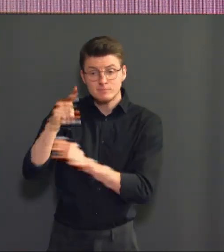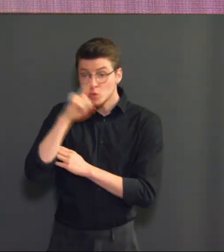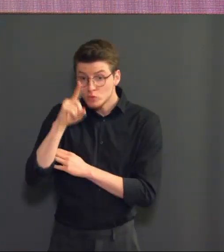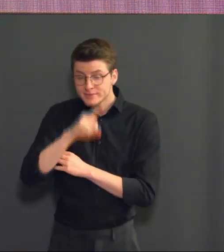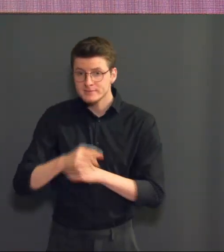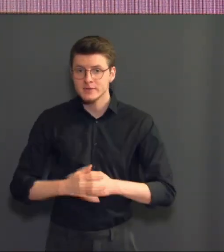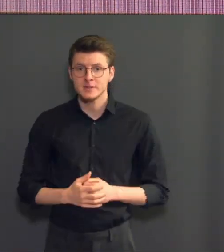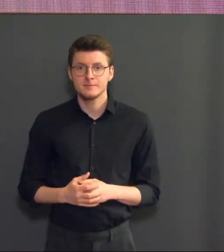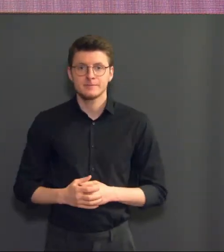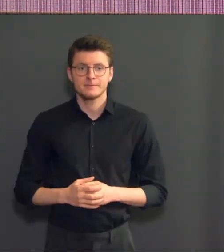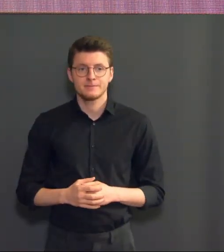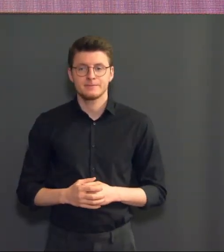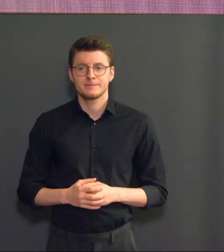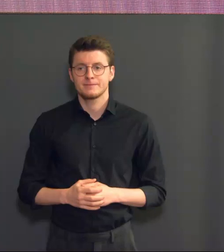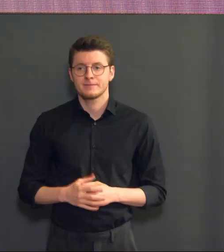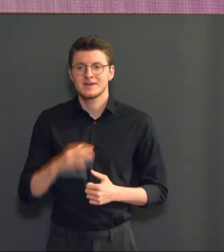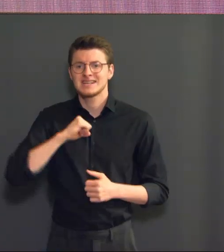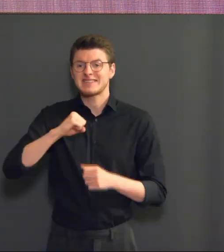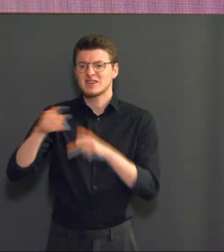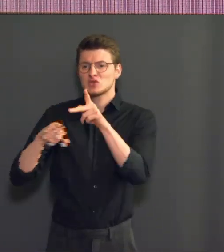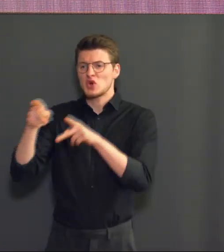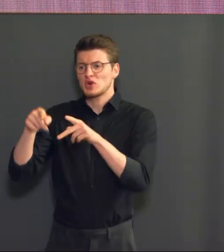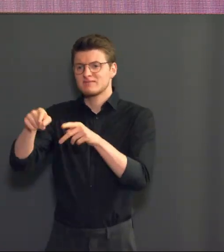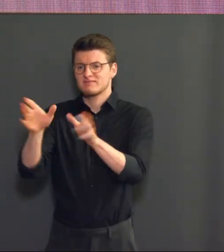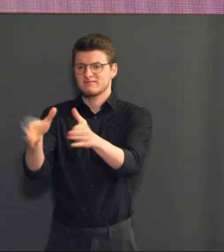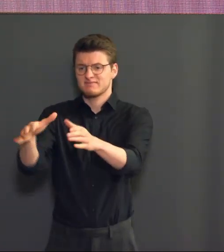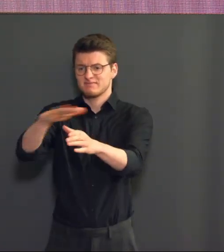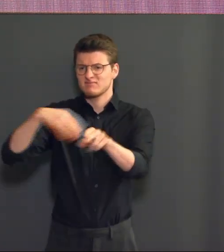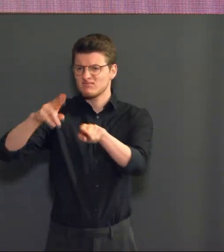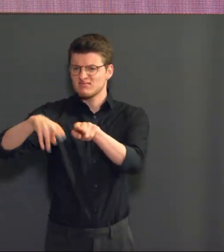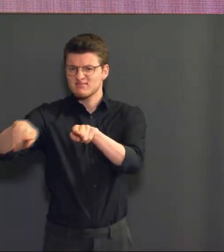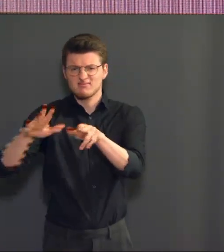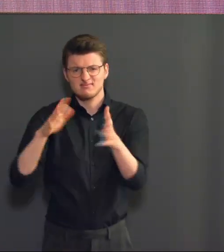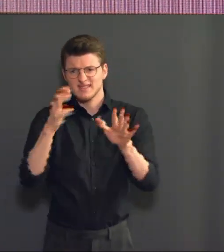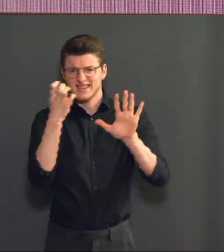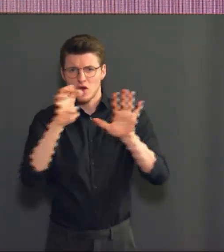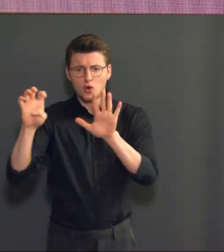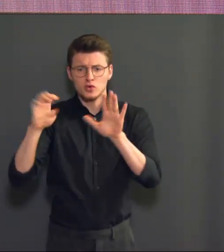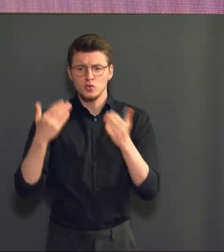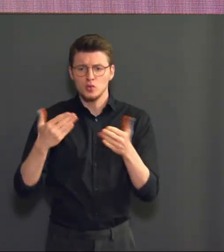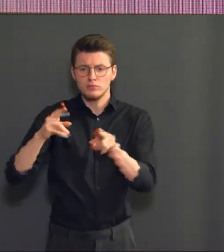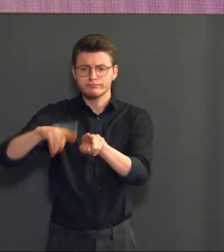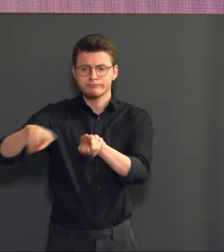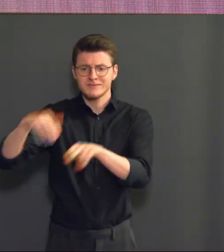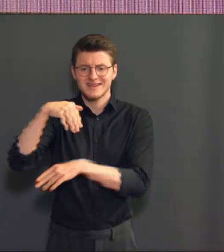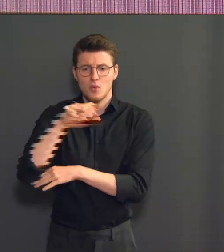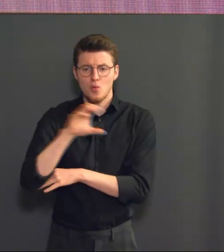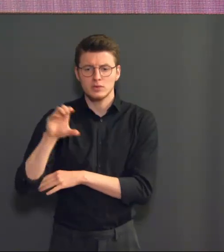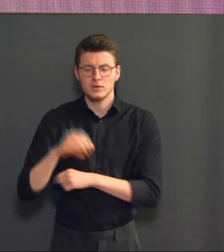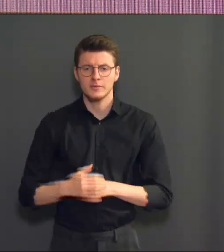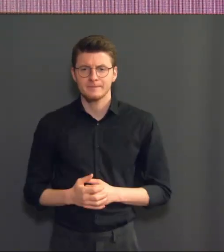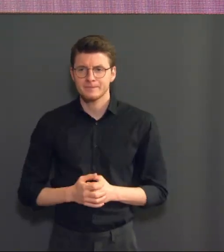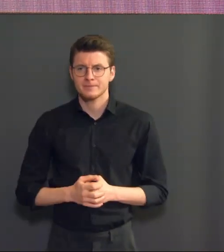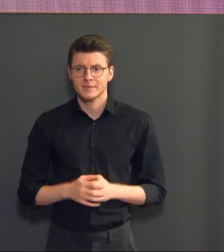De bezetting op intensieve zorgen schommelt momenteel rond de 900 bedden. Daarmee liggen nog steeds